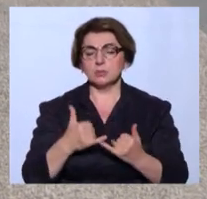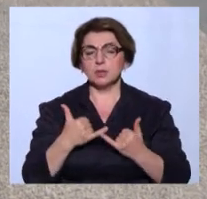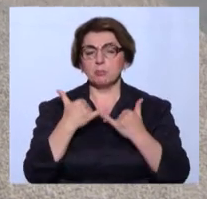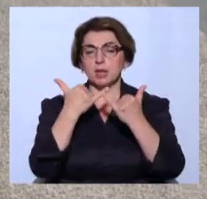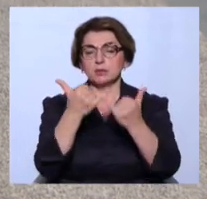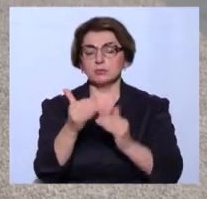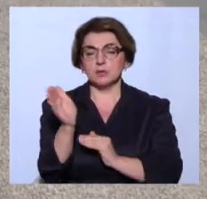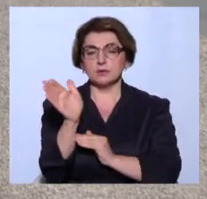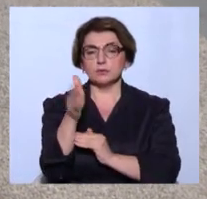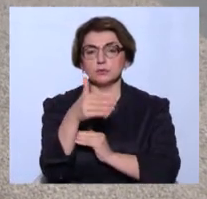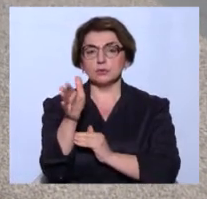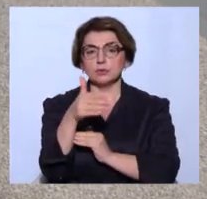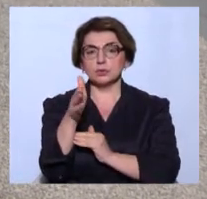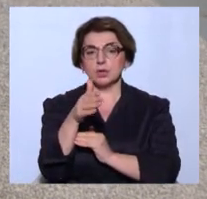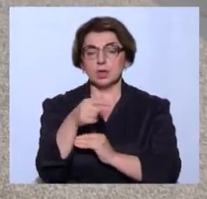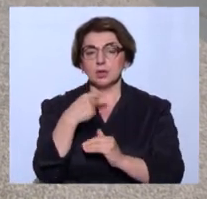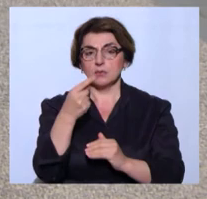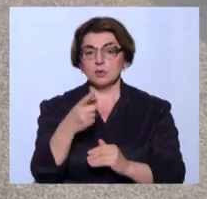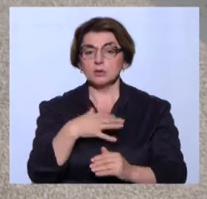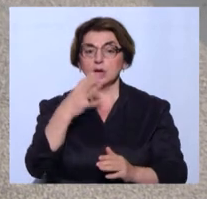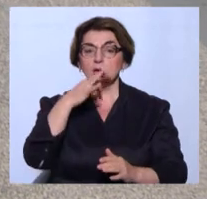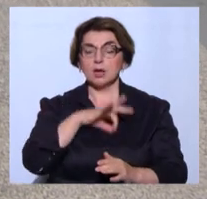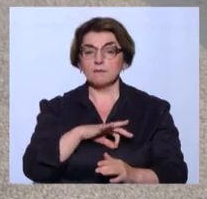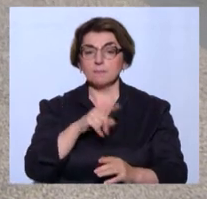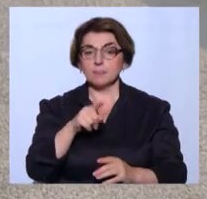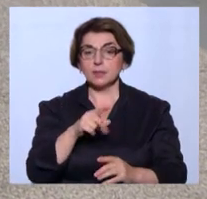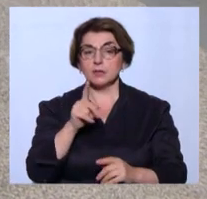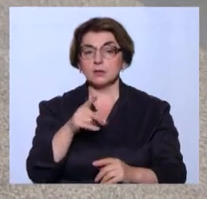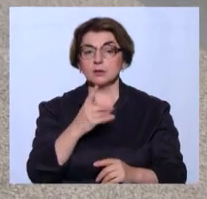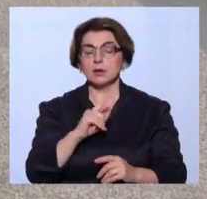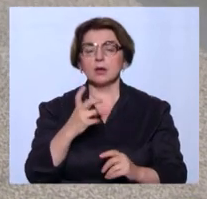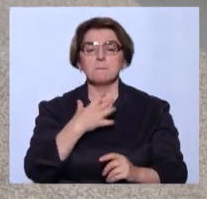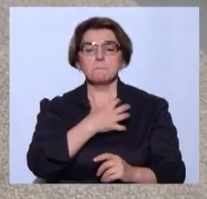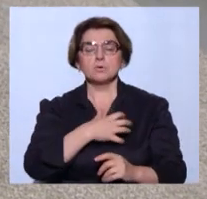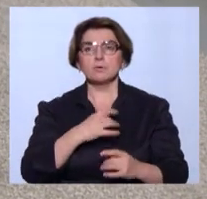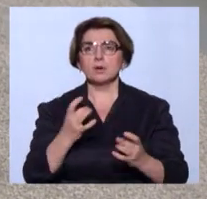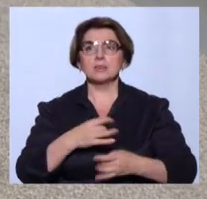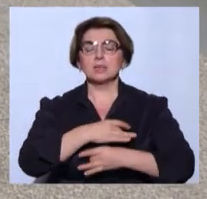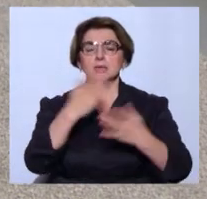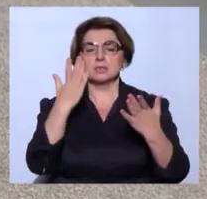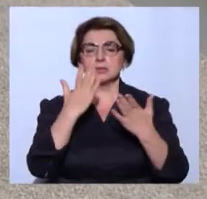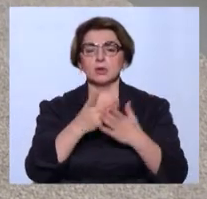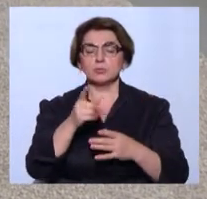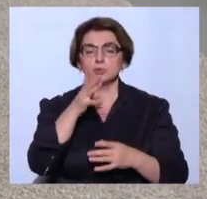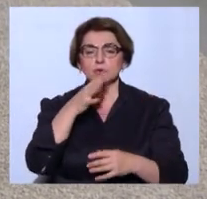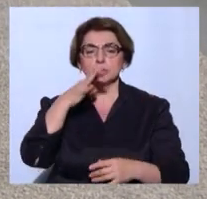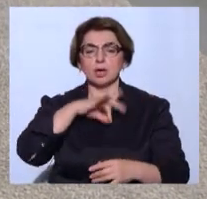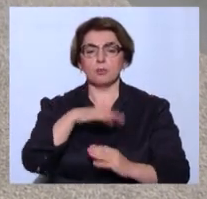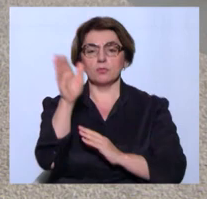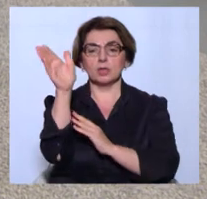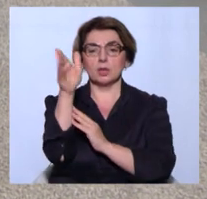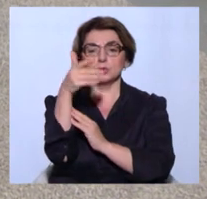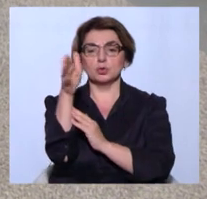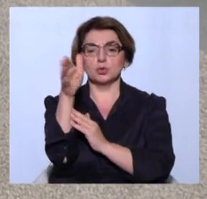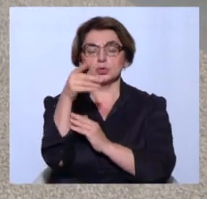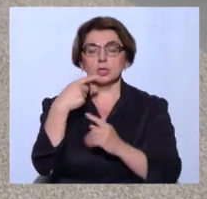ვცეთ დროშას და ასე ვთქვათ, გამოვიყენოთ ხოლმე ის, როდესაც რაღაც მნიშვნელოვანი ღონისძიებები ხდება. თქვენ ალბათ